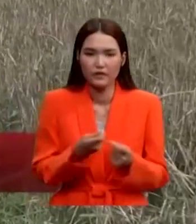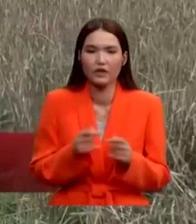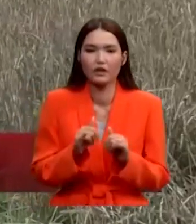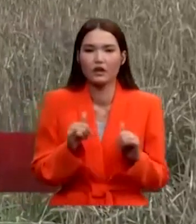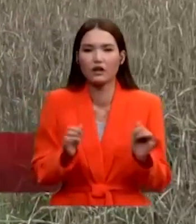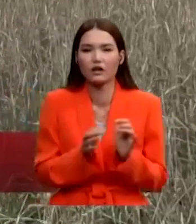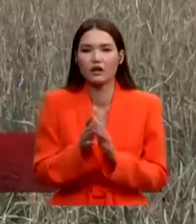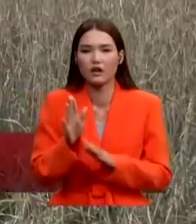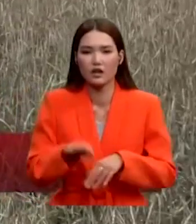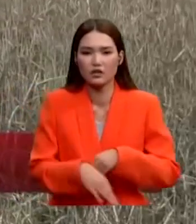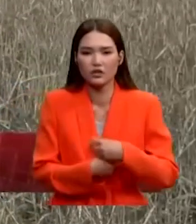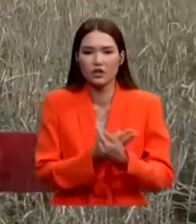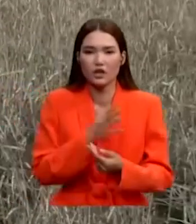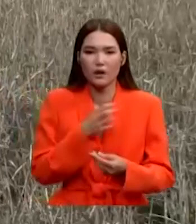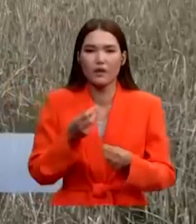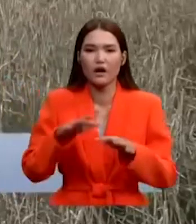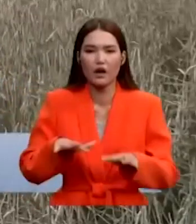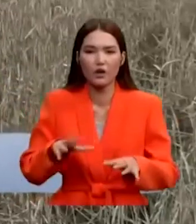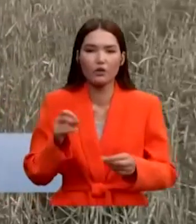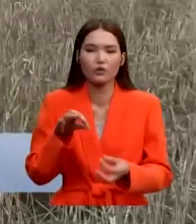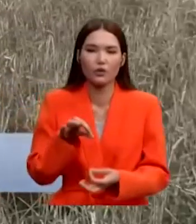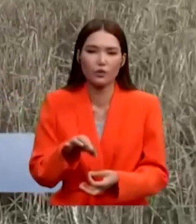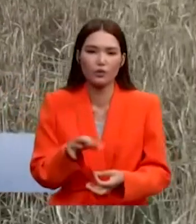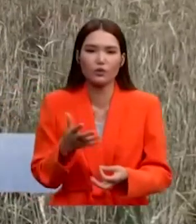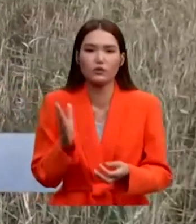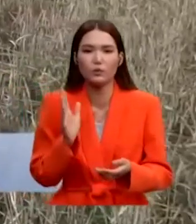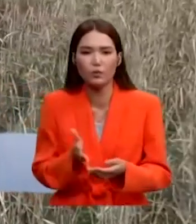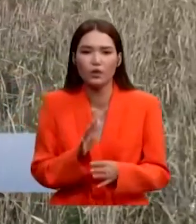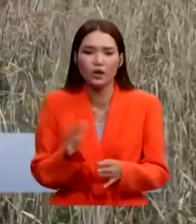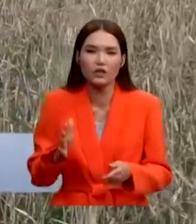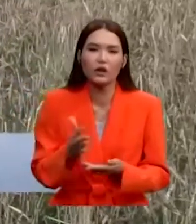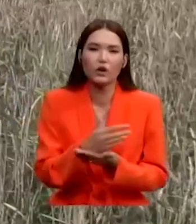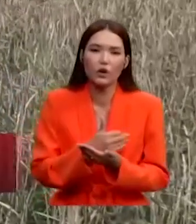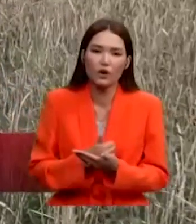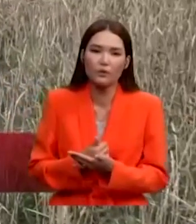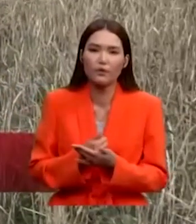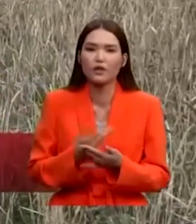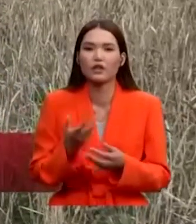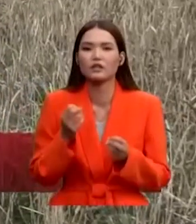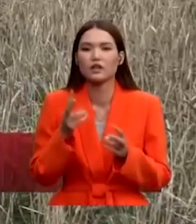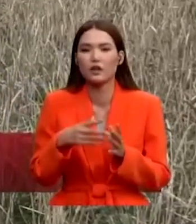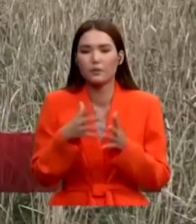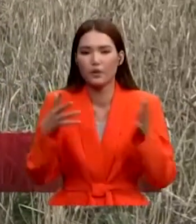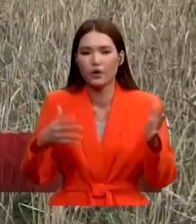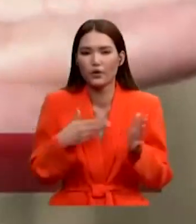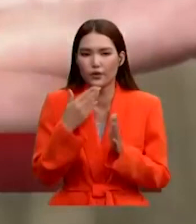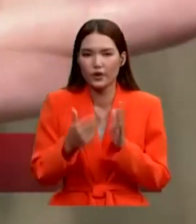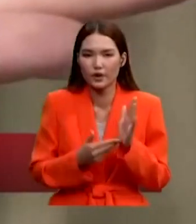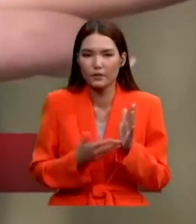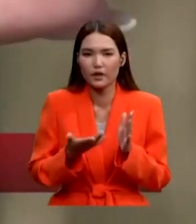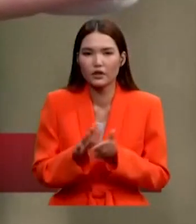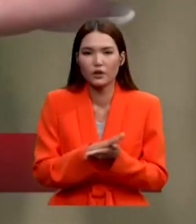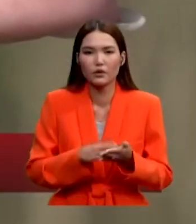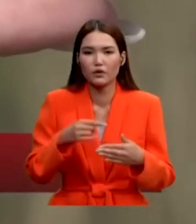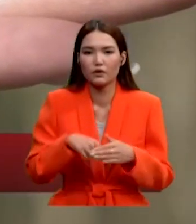прорастать заново. А вот эту клетку еще предстоит убрать. Но будет ли что убирать? Большой вопрос. Колос практически